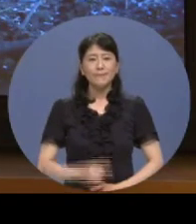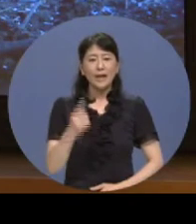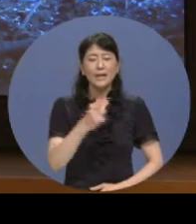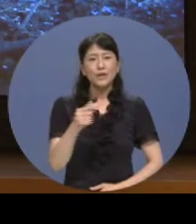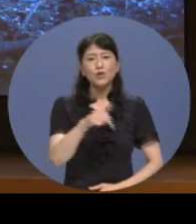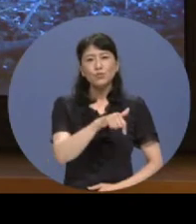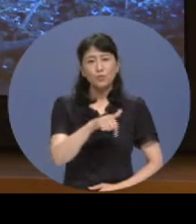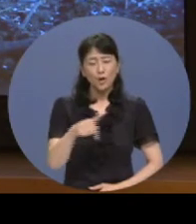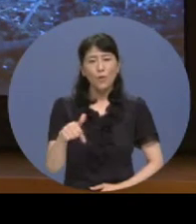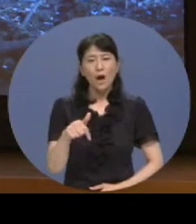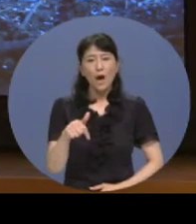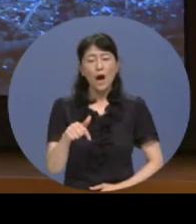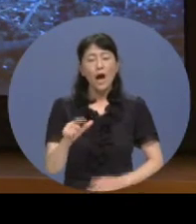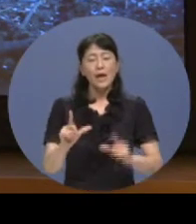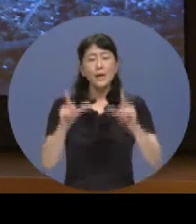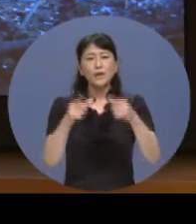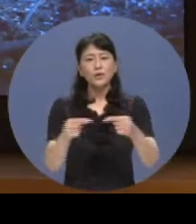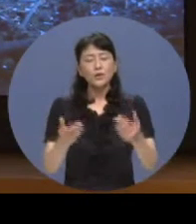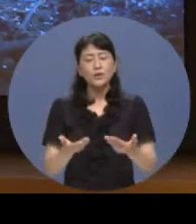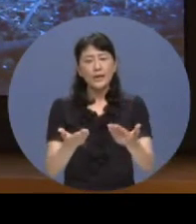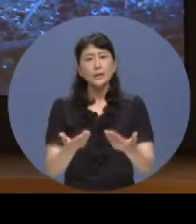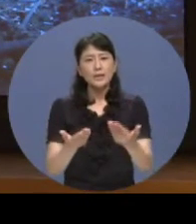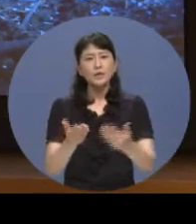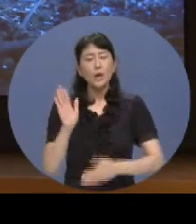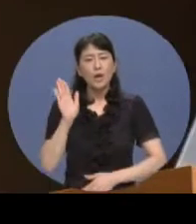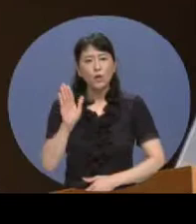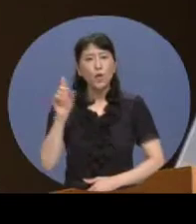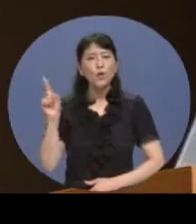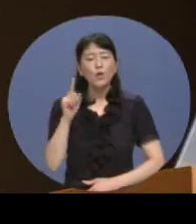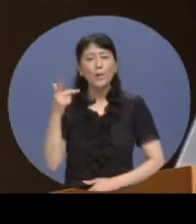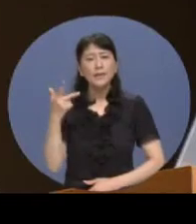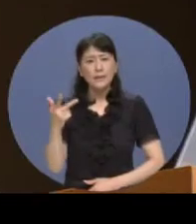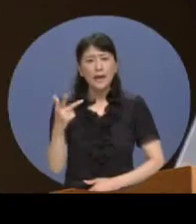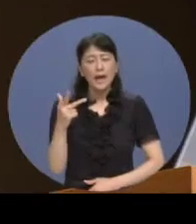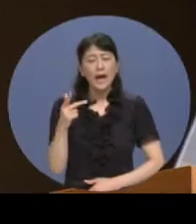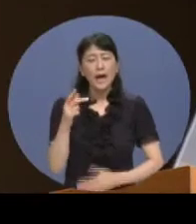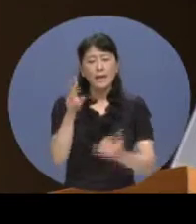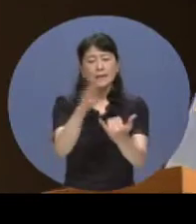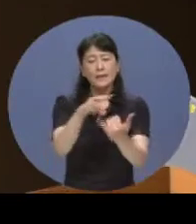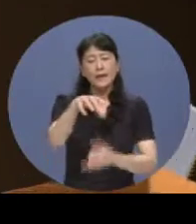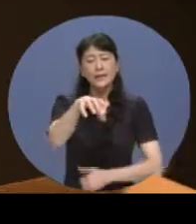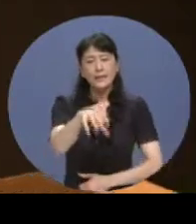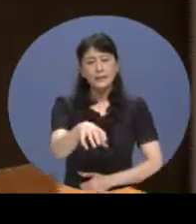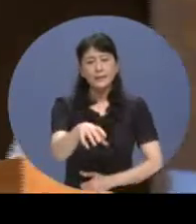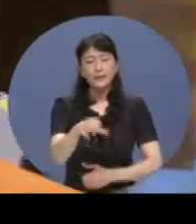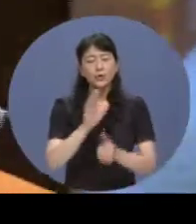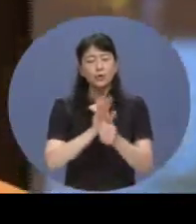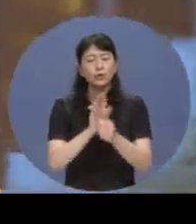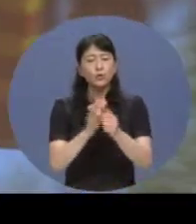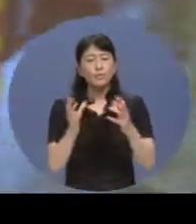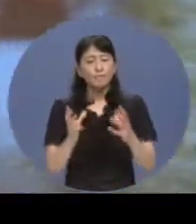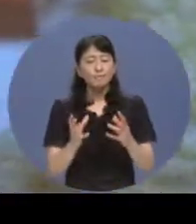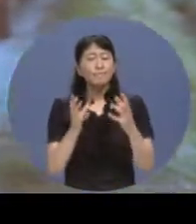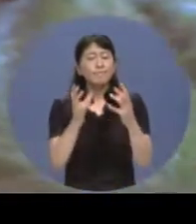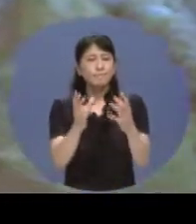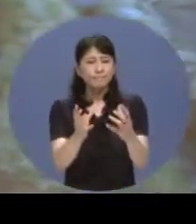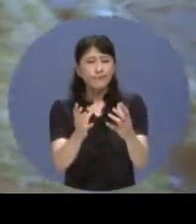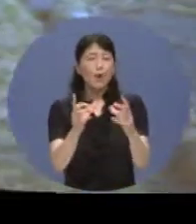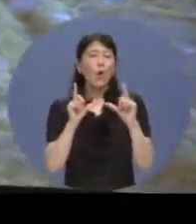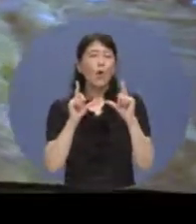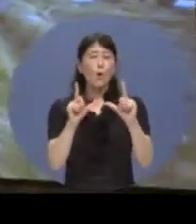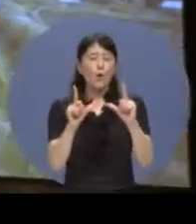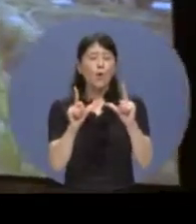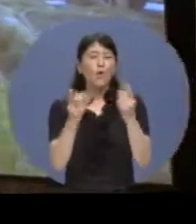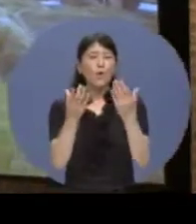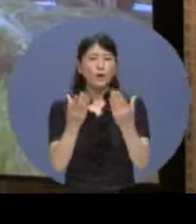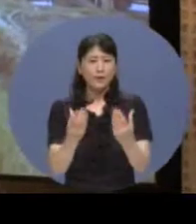第1部では、東日本大震災後生駒市から被災地へ派遣された市職員4名による